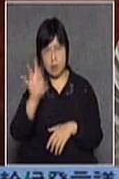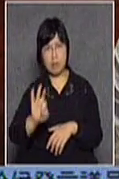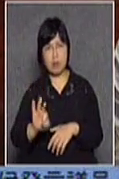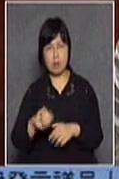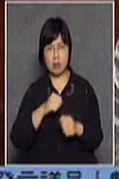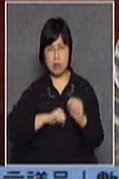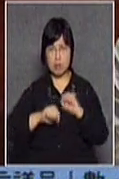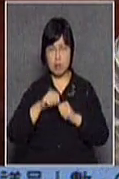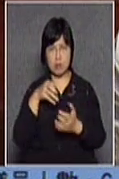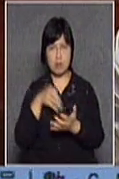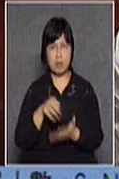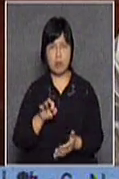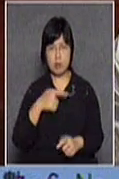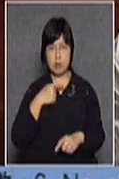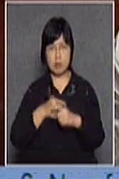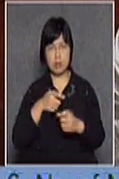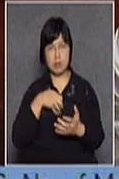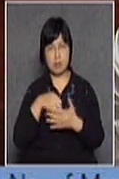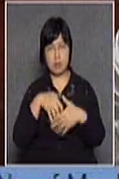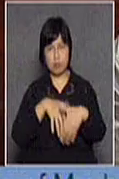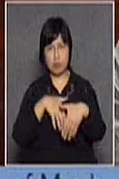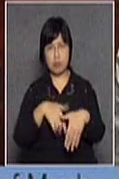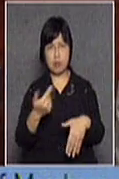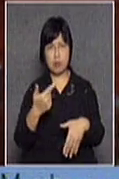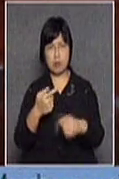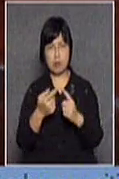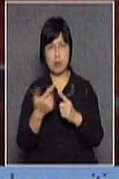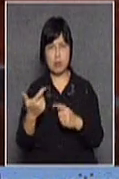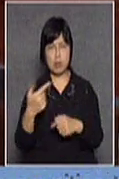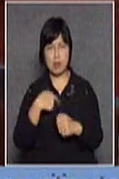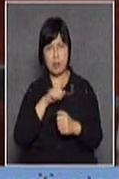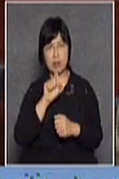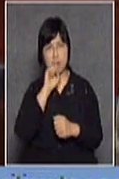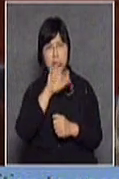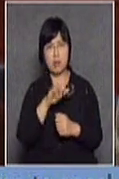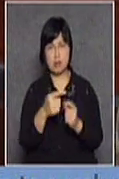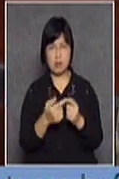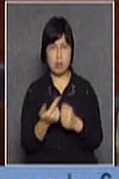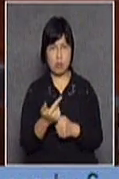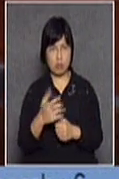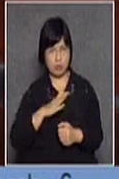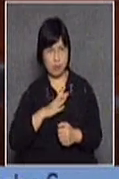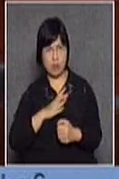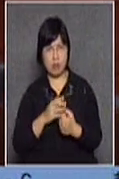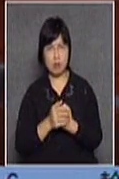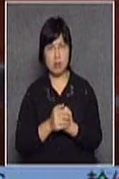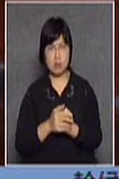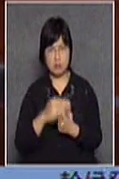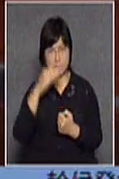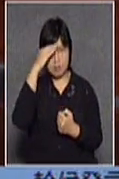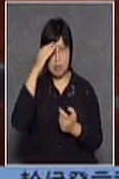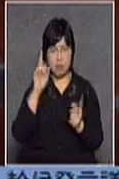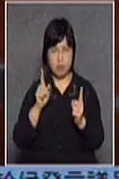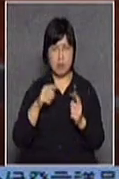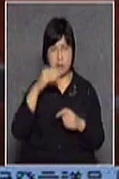動。我實際參與過很多次遊行，不少人，剛才我的問題就是問不少的情況是基於警員或者是警